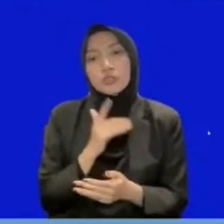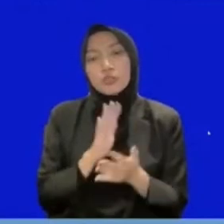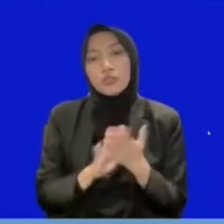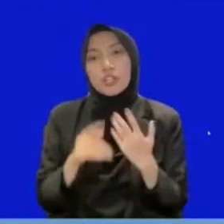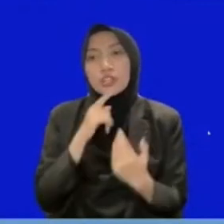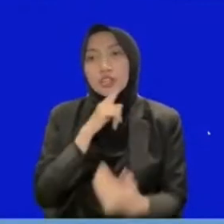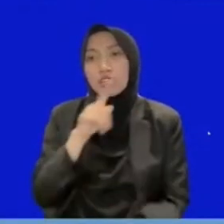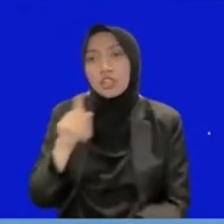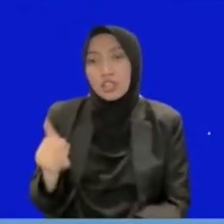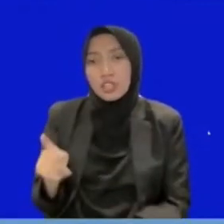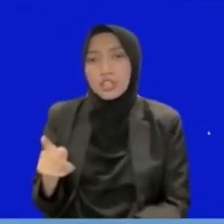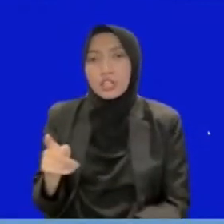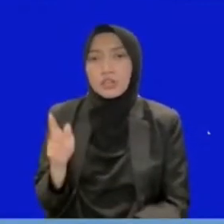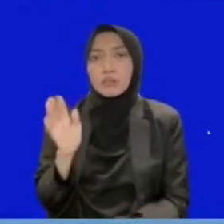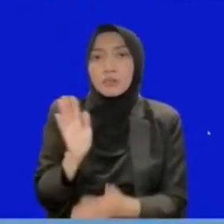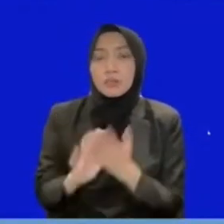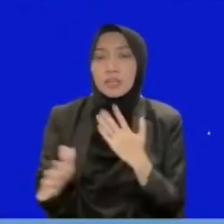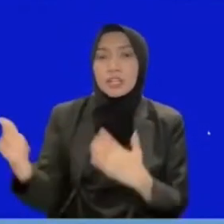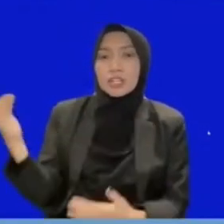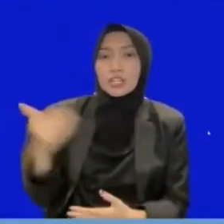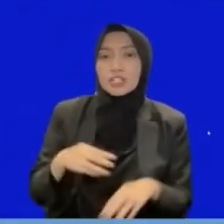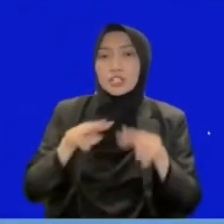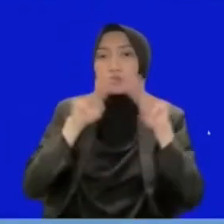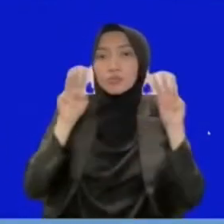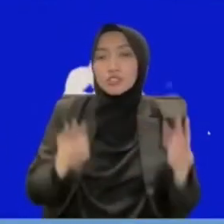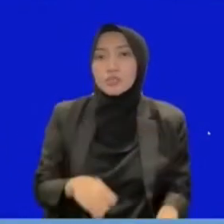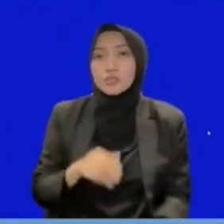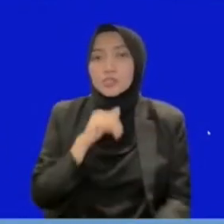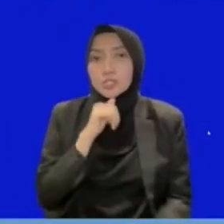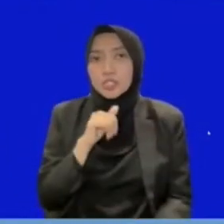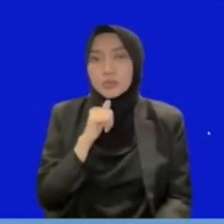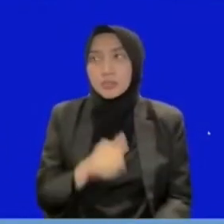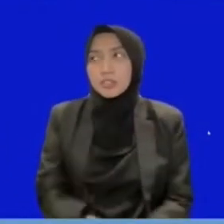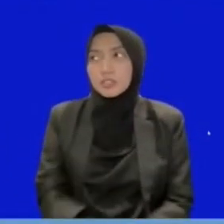sini, siapa yang sudah berkunjung ke Museum Sangiran?